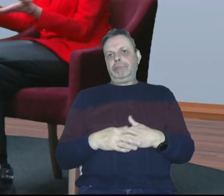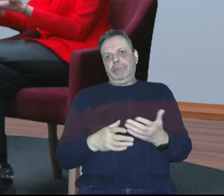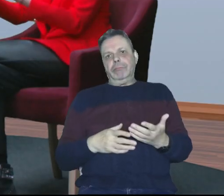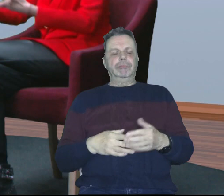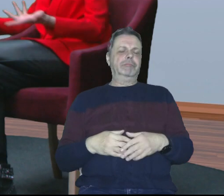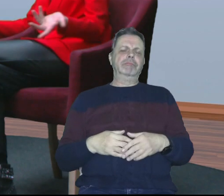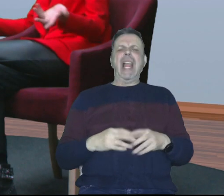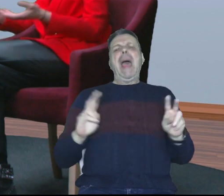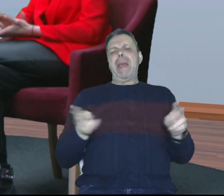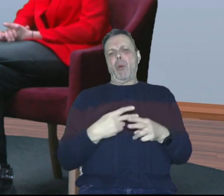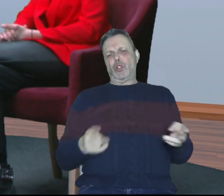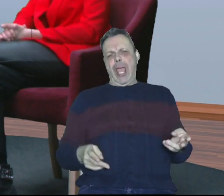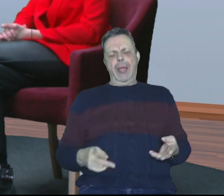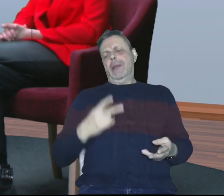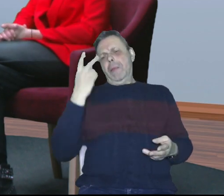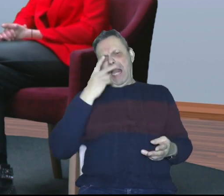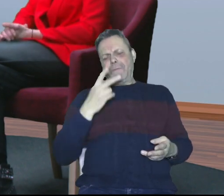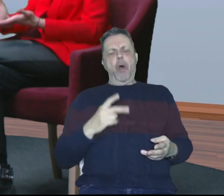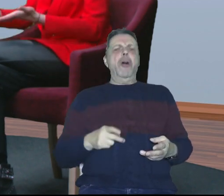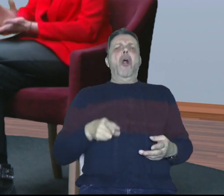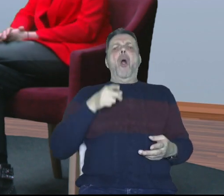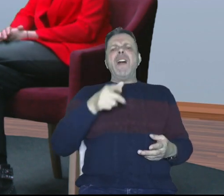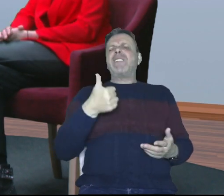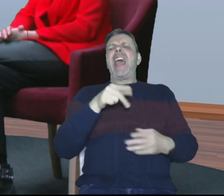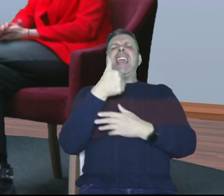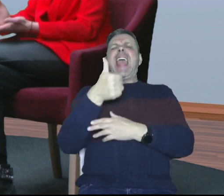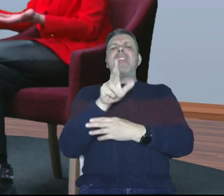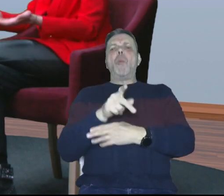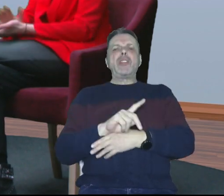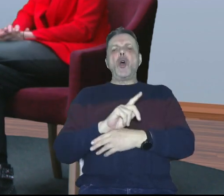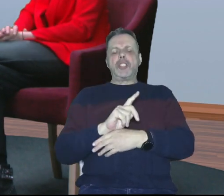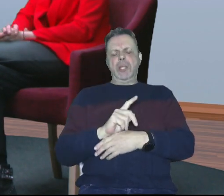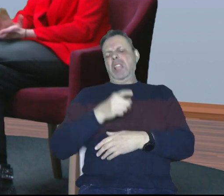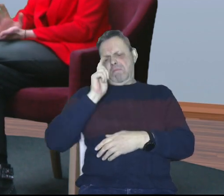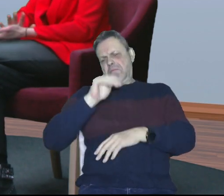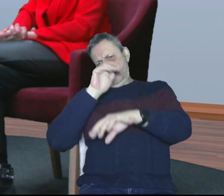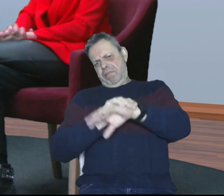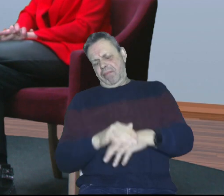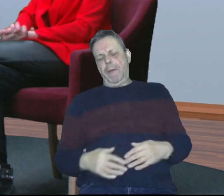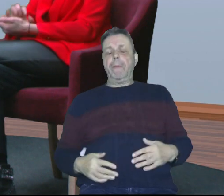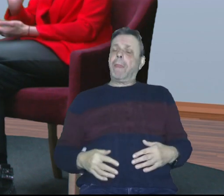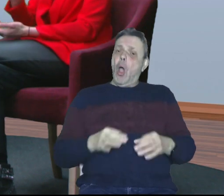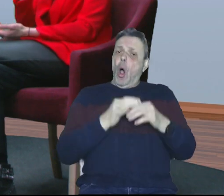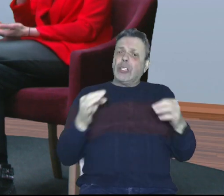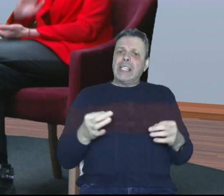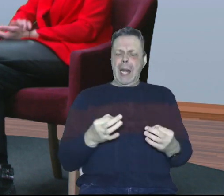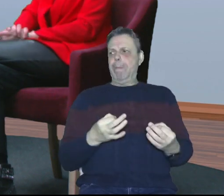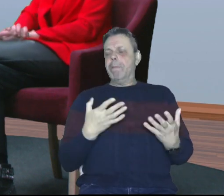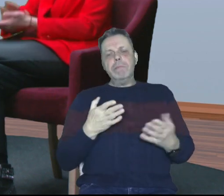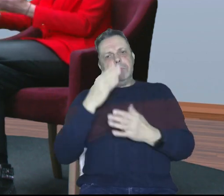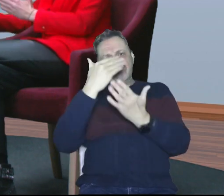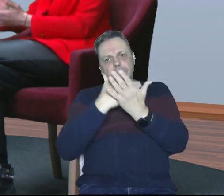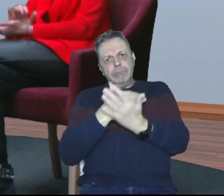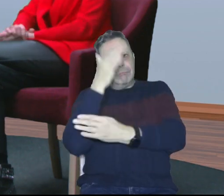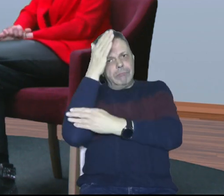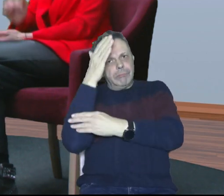kako bi se reklo, rezimeom, nemoguće da ostanete ispod radara ili da ovako jedna umjetnost ne bude zamijećena. Može nam otkriti možda